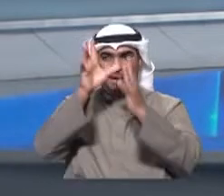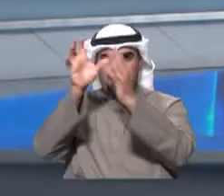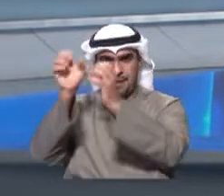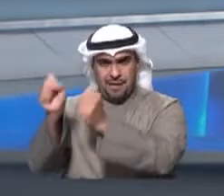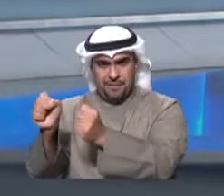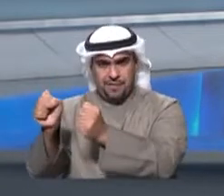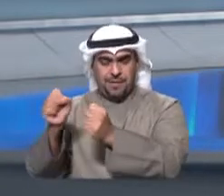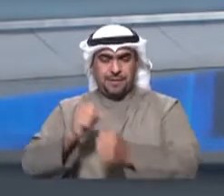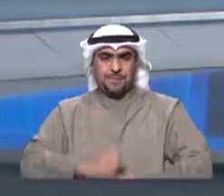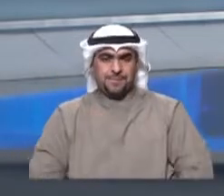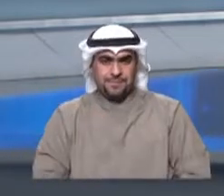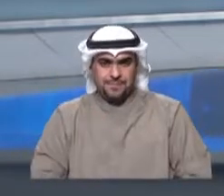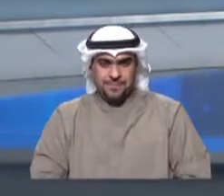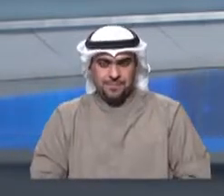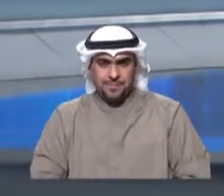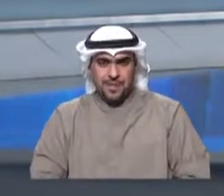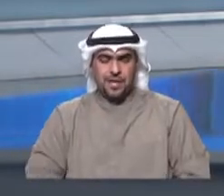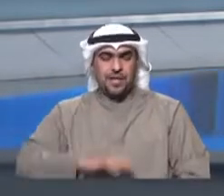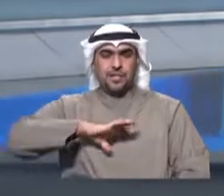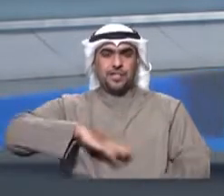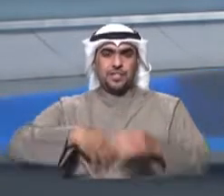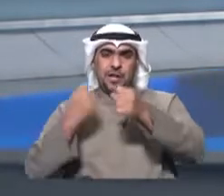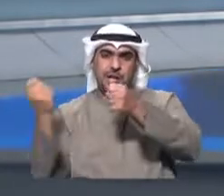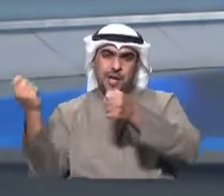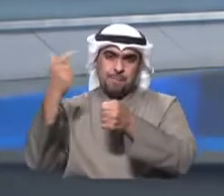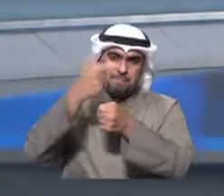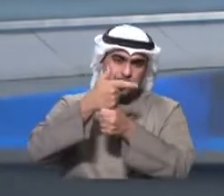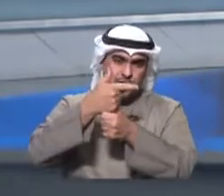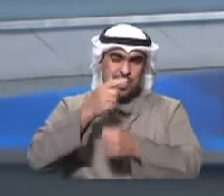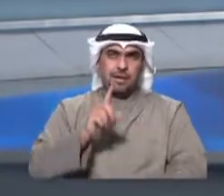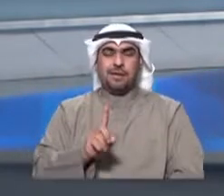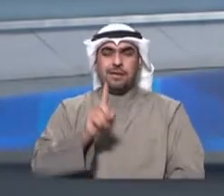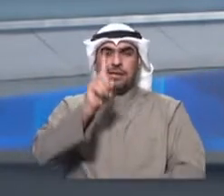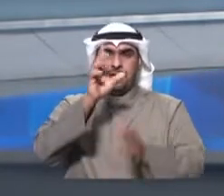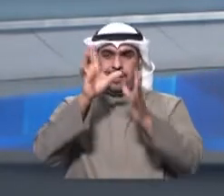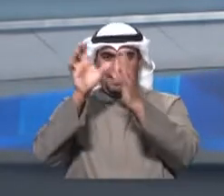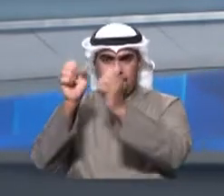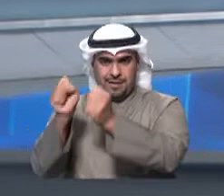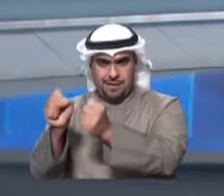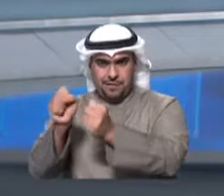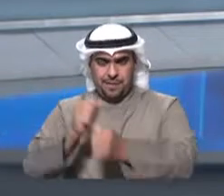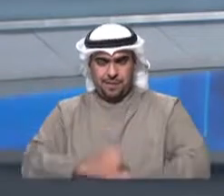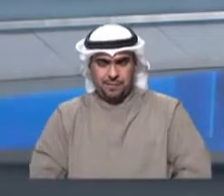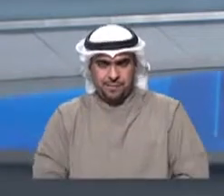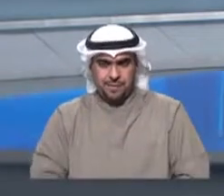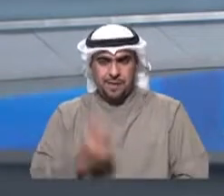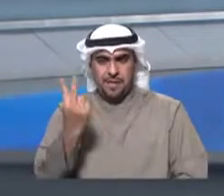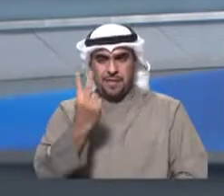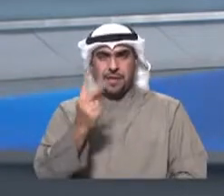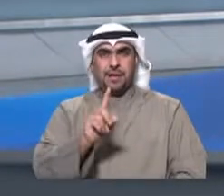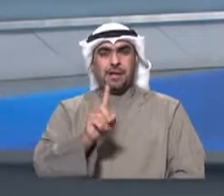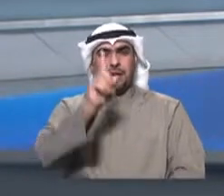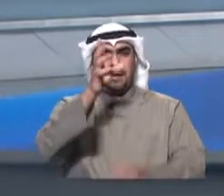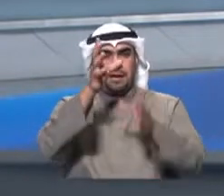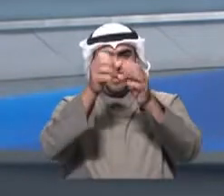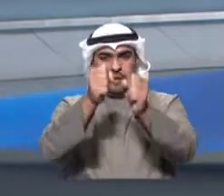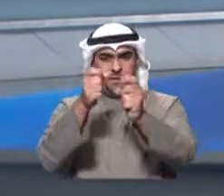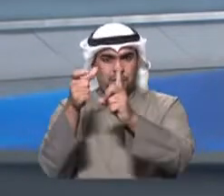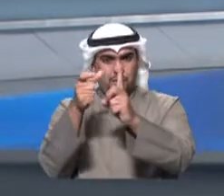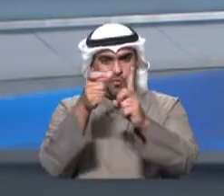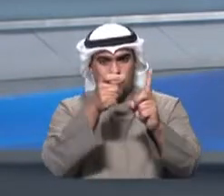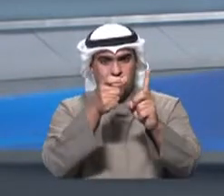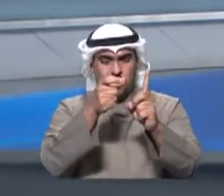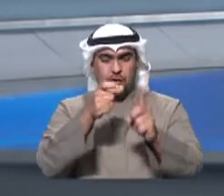نواف الأحمد الجابر الصباح وسمو ولي العهد الشيخ مشعل الأحمد الجابر الصباح حفظهم الله ورعاهما، والتفاف